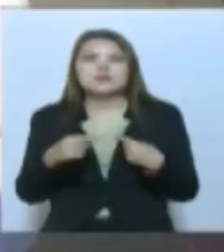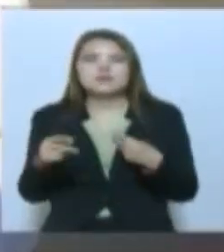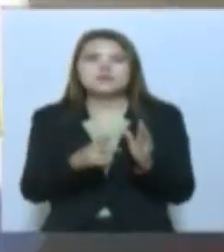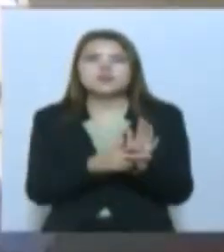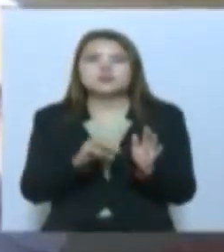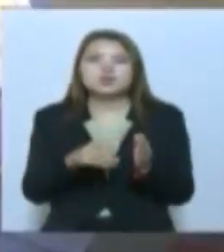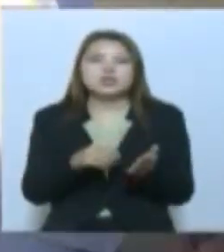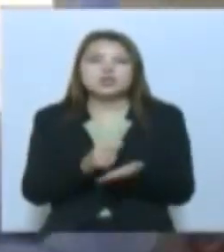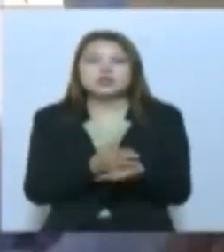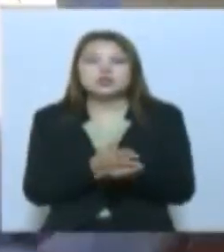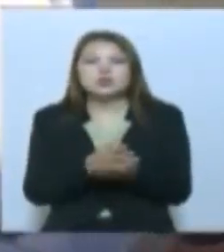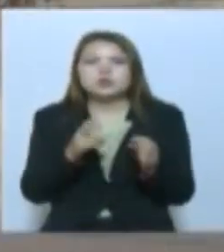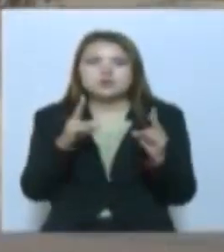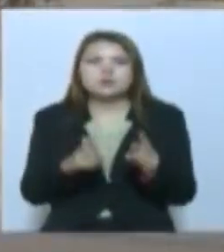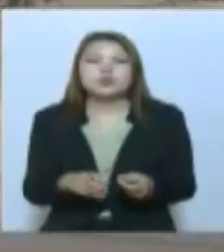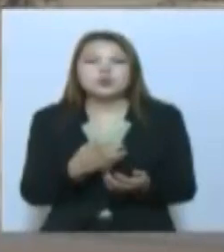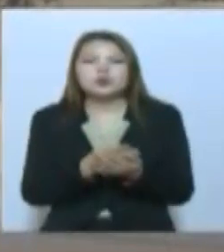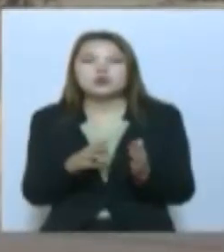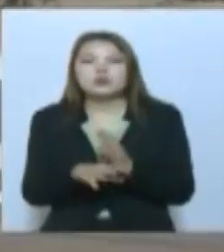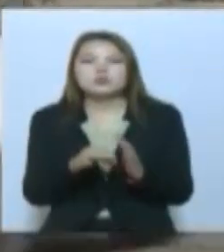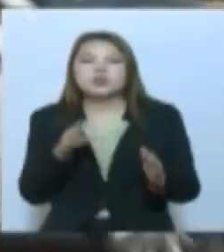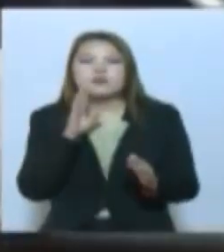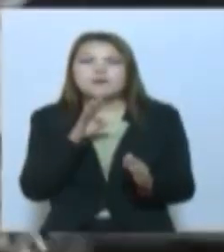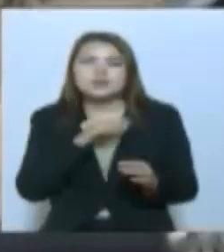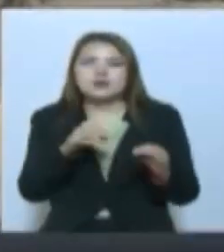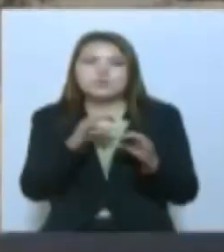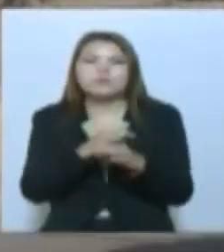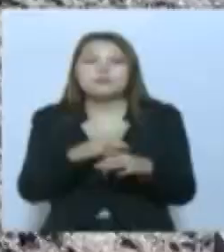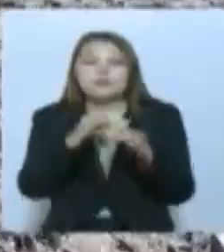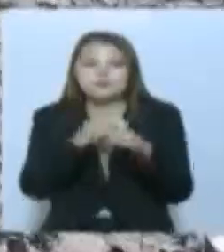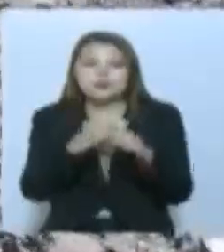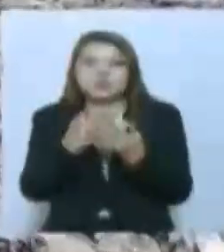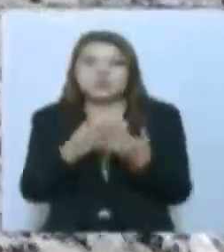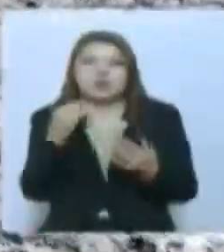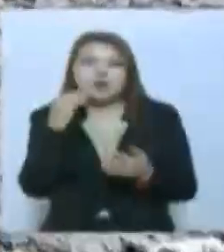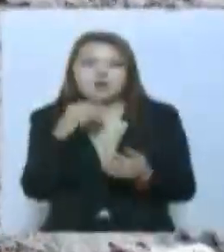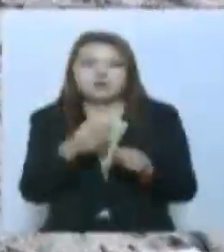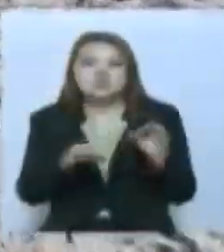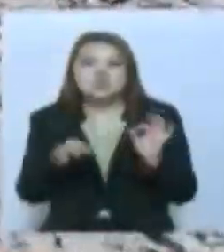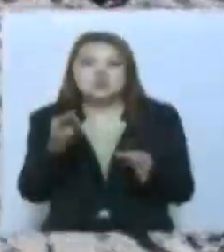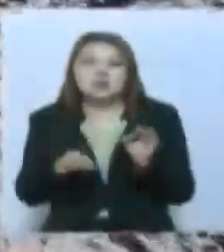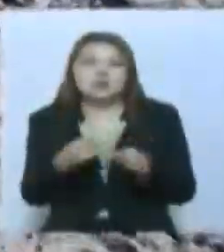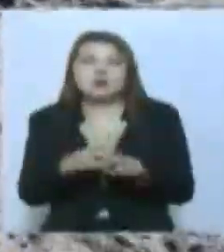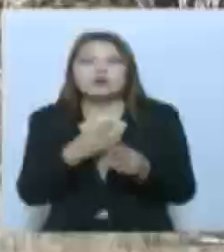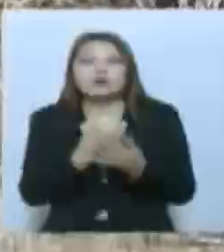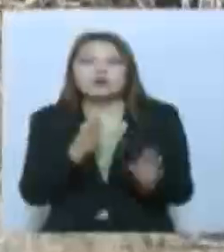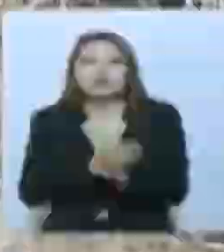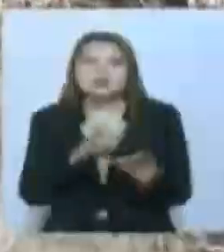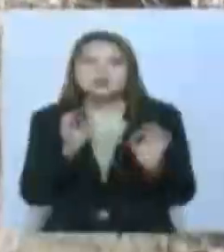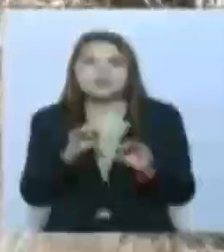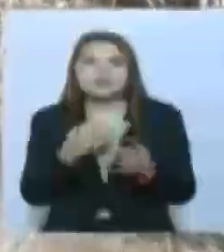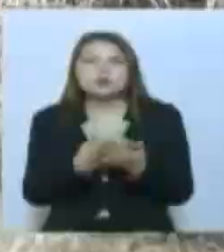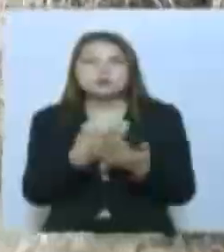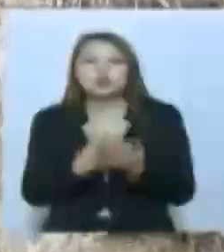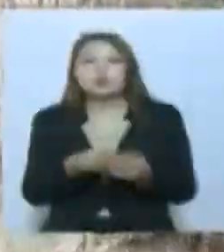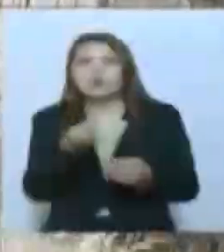лет при регулярном мониторинге отбираются пробы воды за последний период показатели качества воды в норме отмечают Эко защитники но рацион